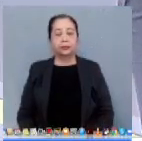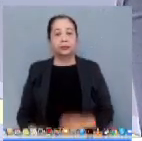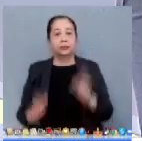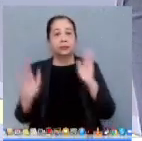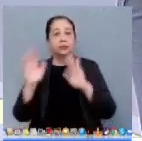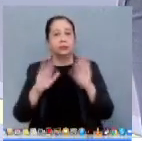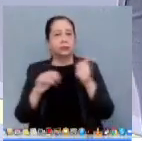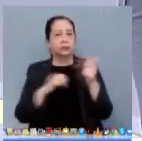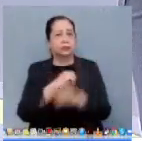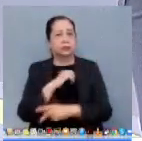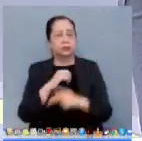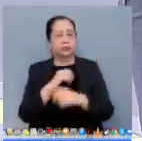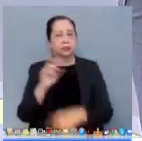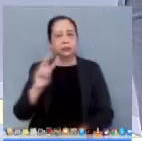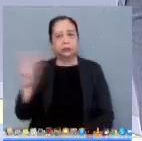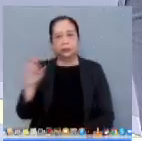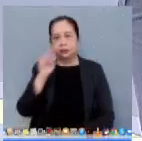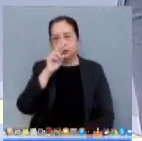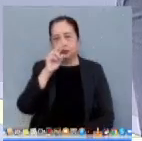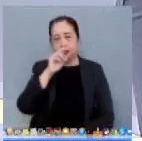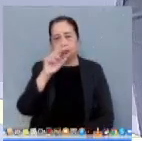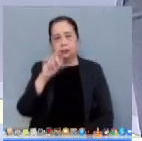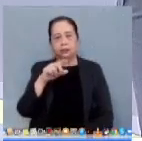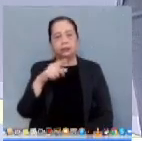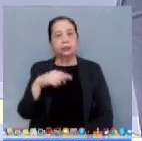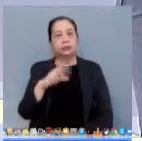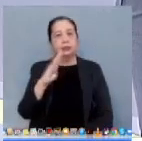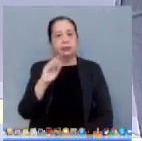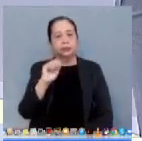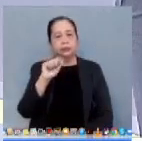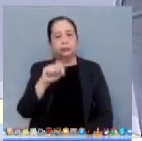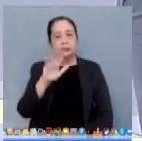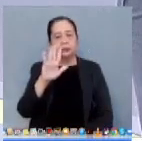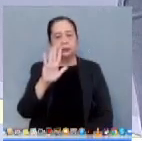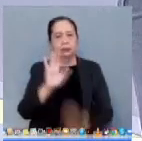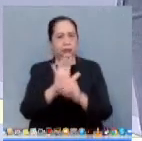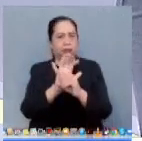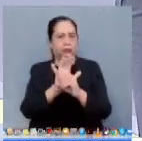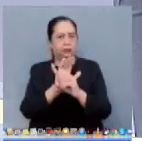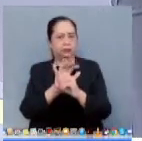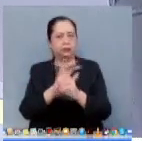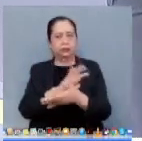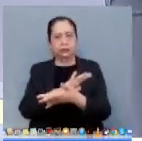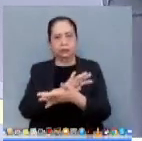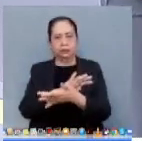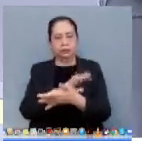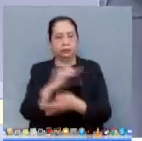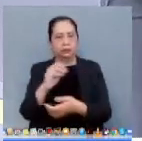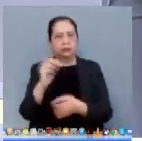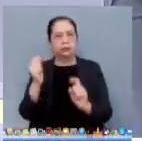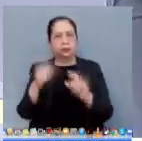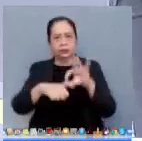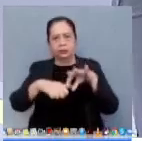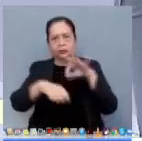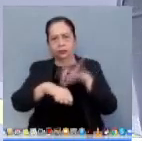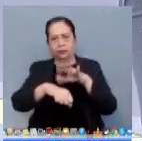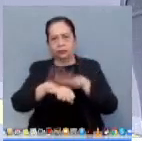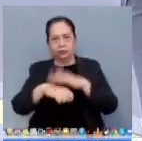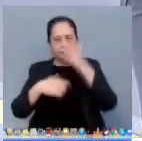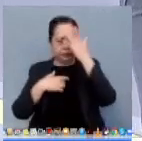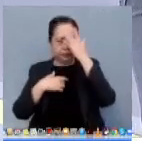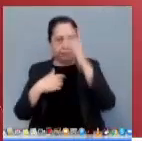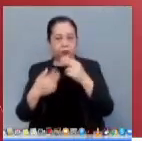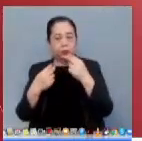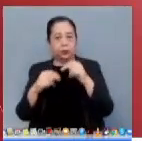Western Visayas ang BA.5 Omicron subvariant ng COVID-19 at sakit na dengue. Yan ang unang balita ng host